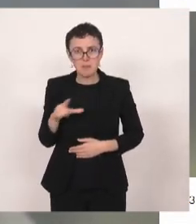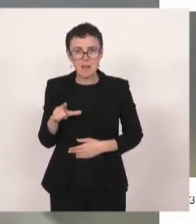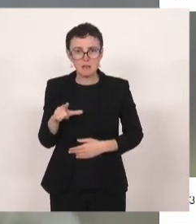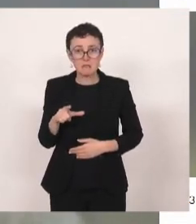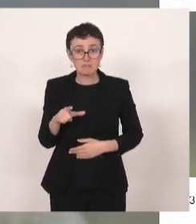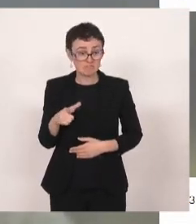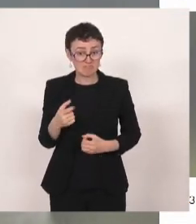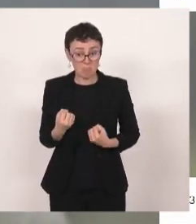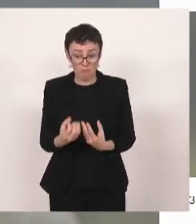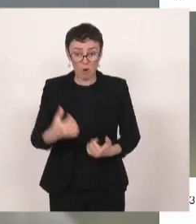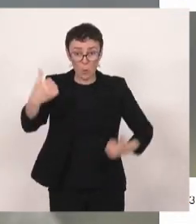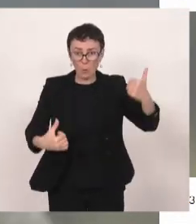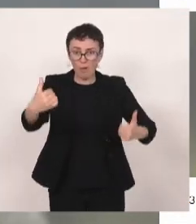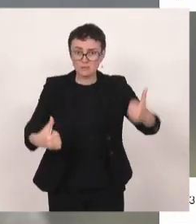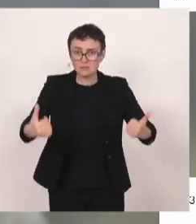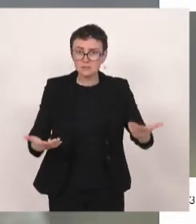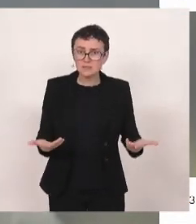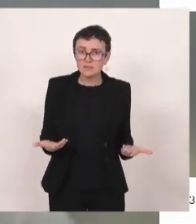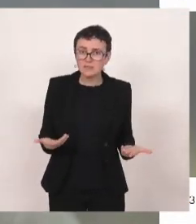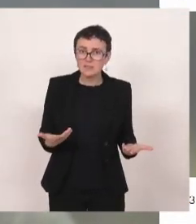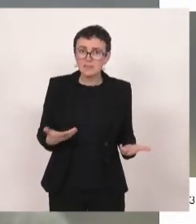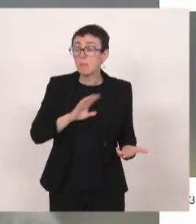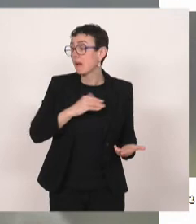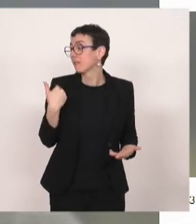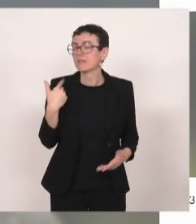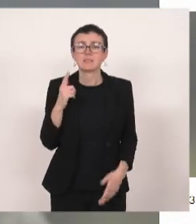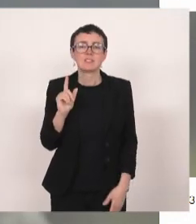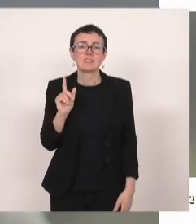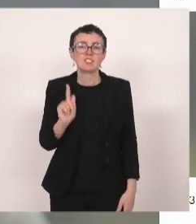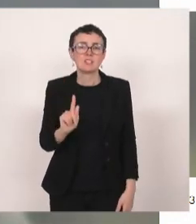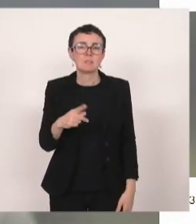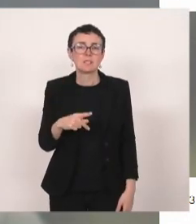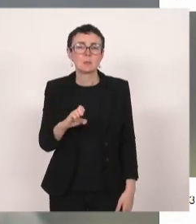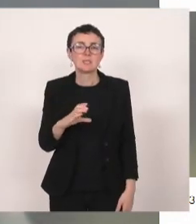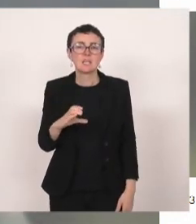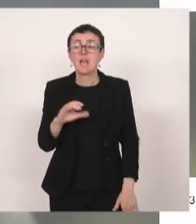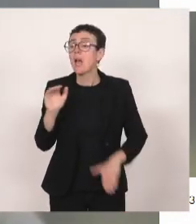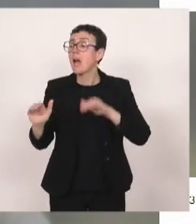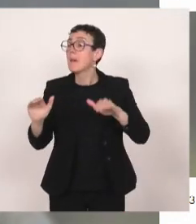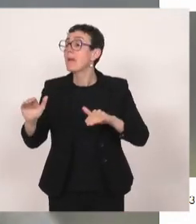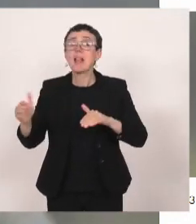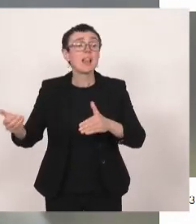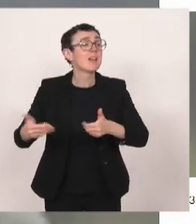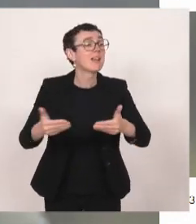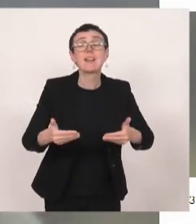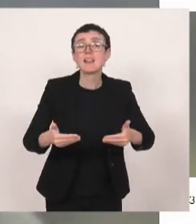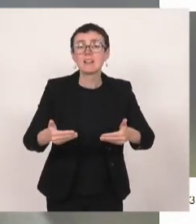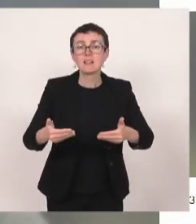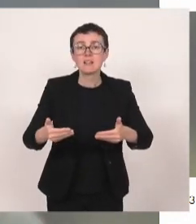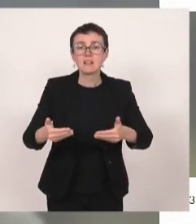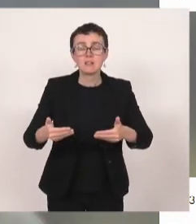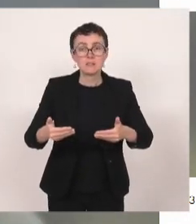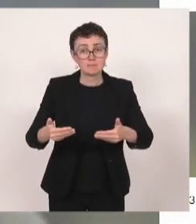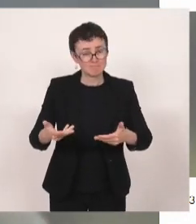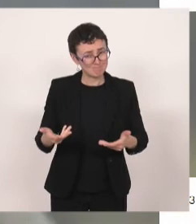concurrence ces acteurs de l'accompagnement avec l'appel à projet de la GPEC. Ce qu'elles ont besoin, ce sont des financements pluriannuels sur le temps long